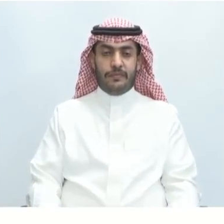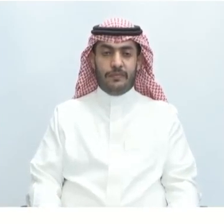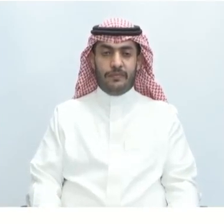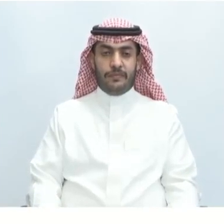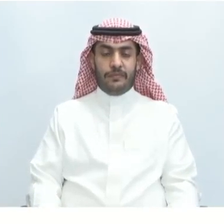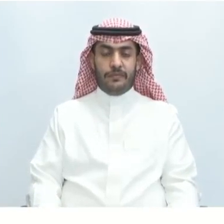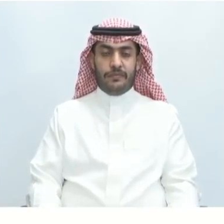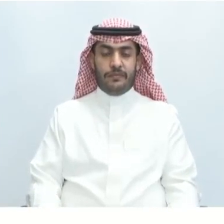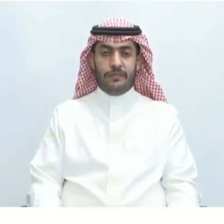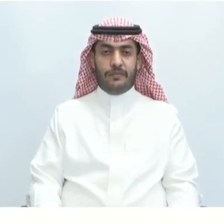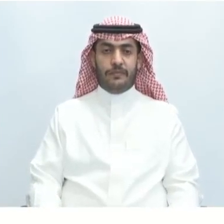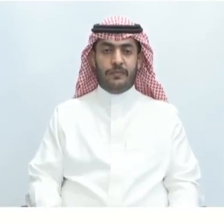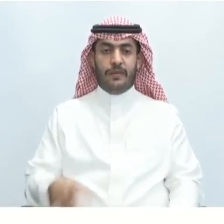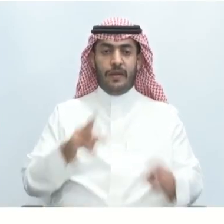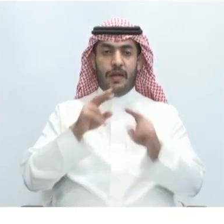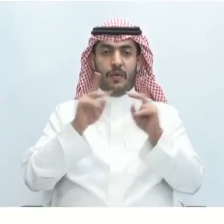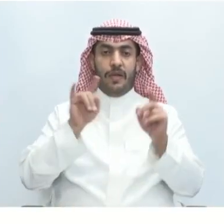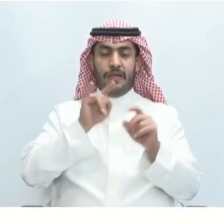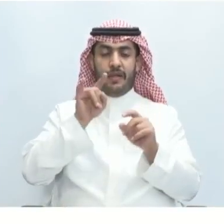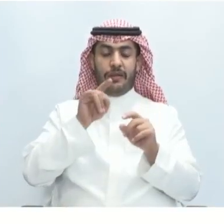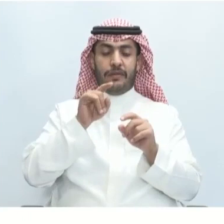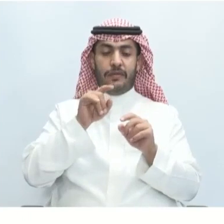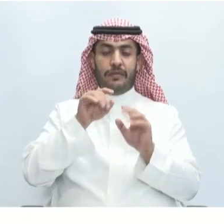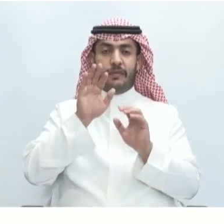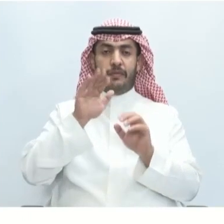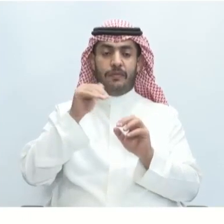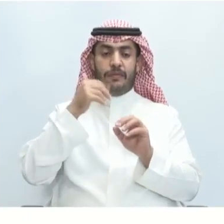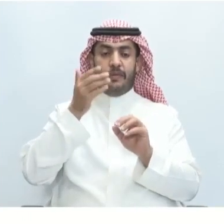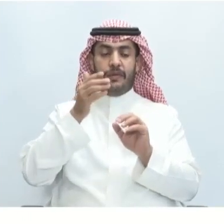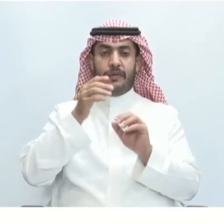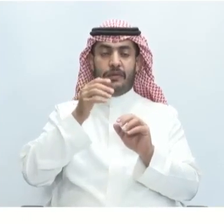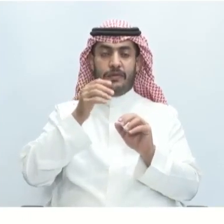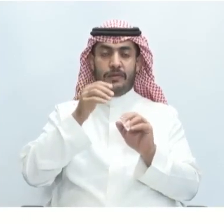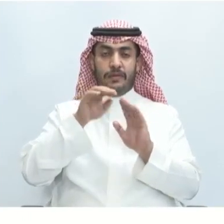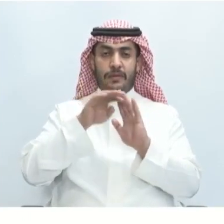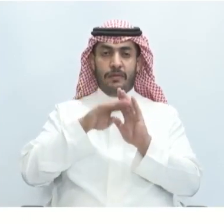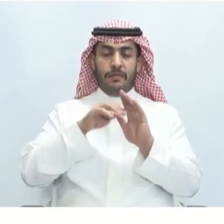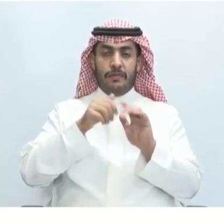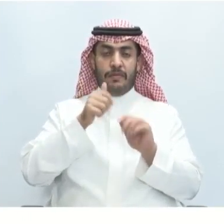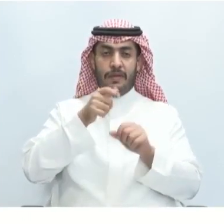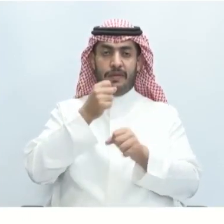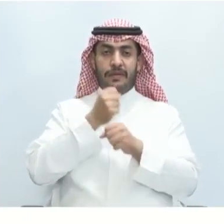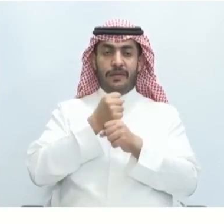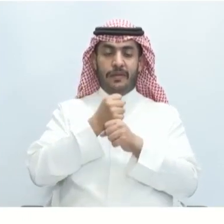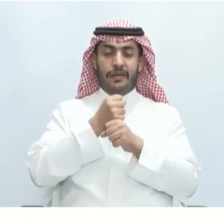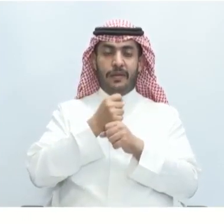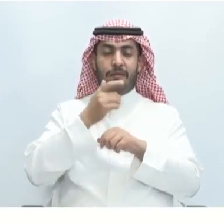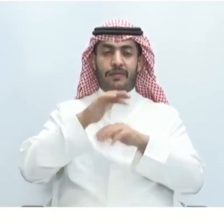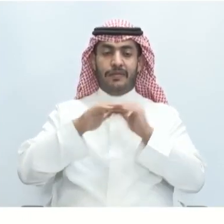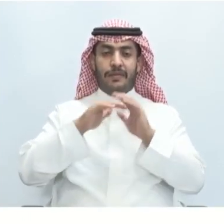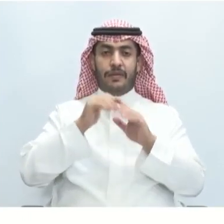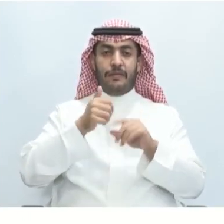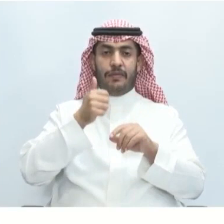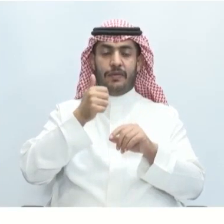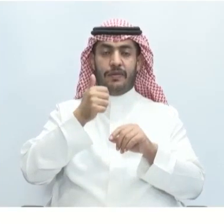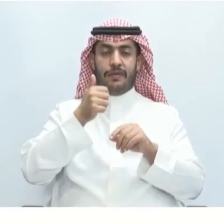الطائرات كذلك التكاليف التشغيليه بعد ذلك وبالتالي قد يكون هذا عينه من عمل يدوي تقوم